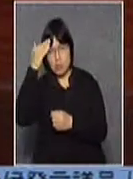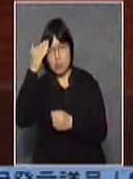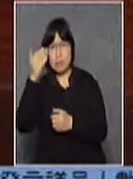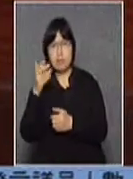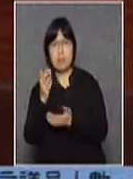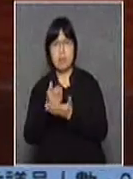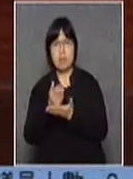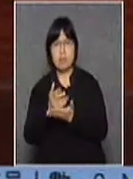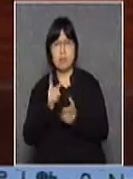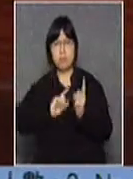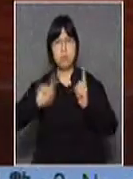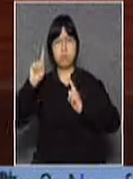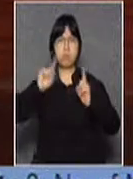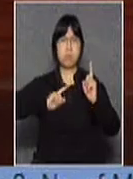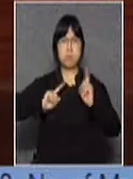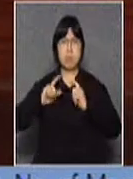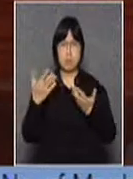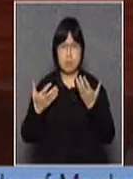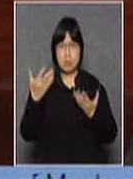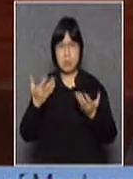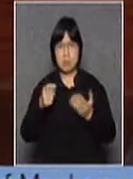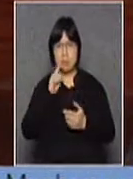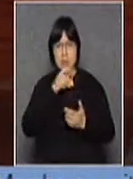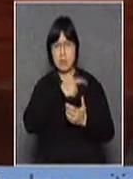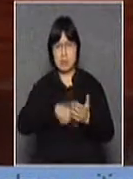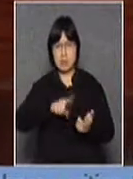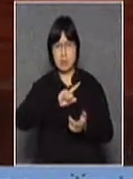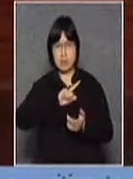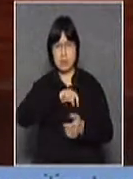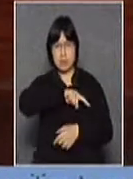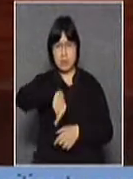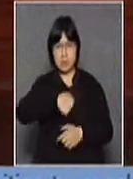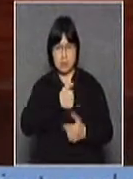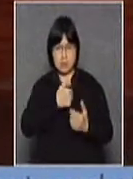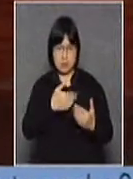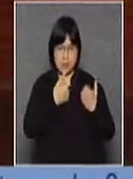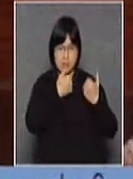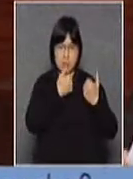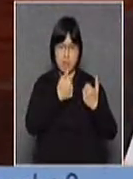一個的隨意，或者某一個的議員自己的地域的利益的取向，